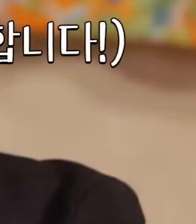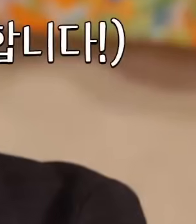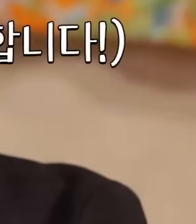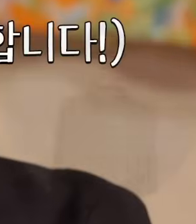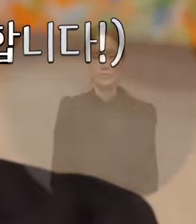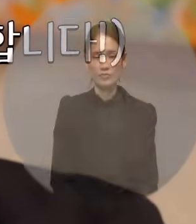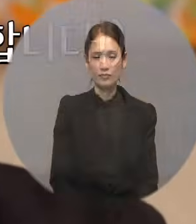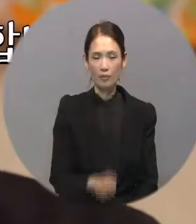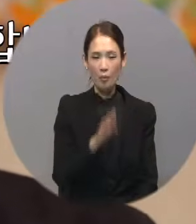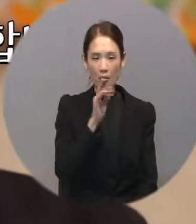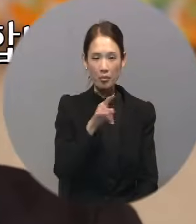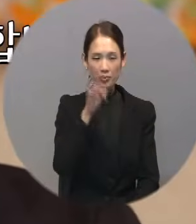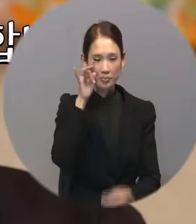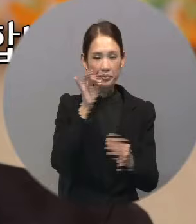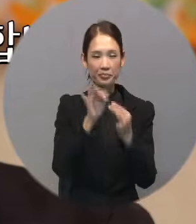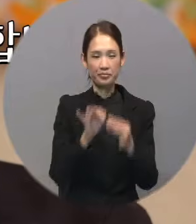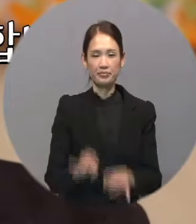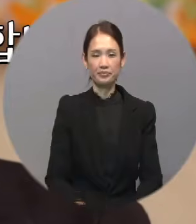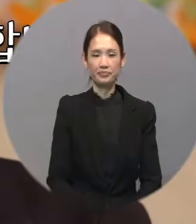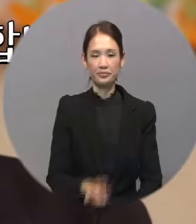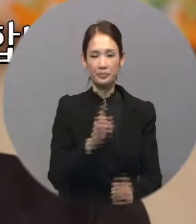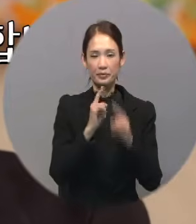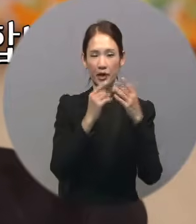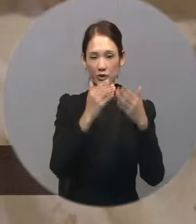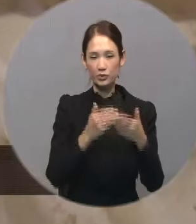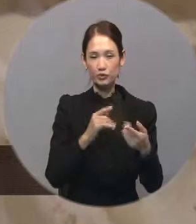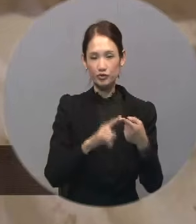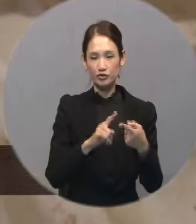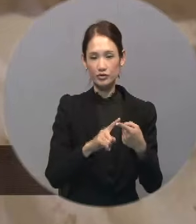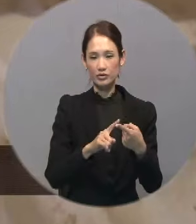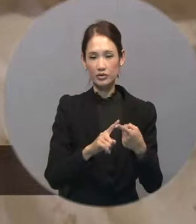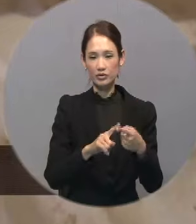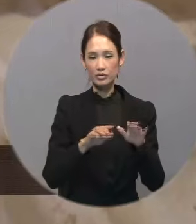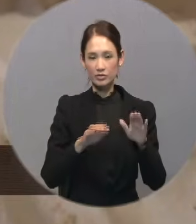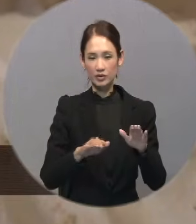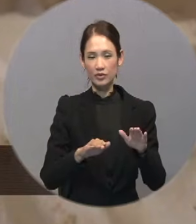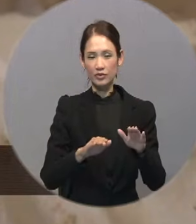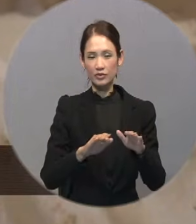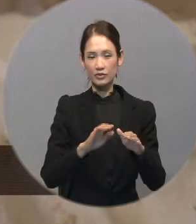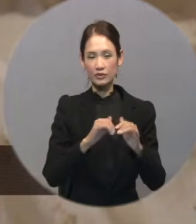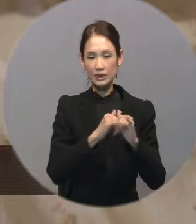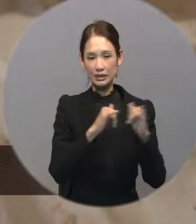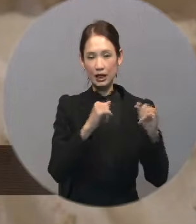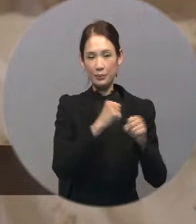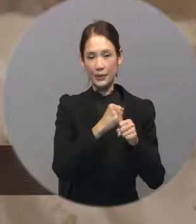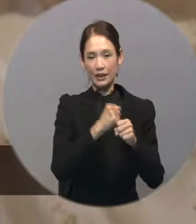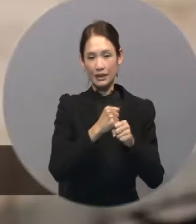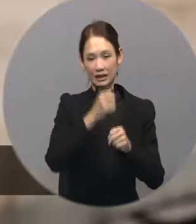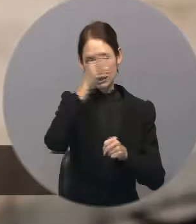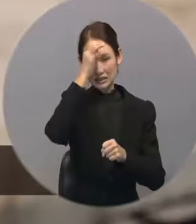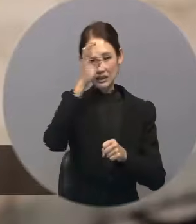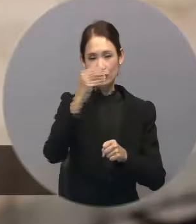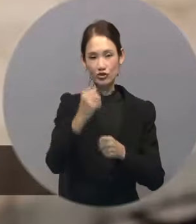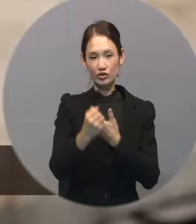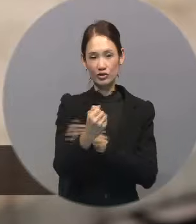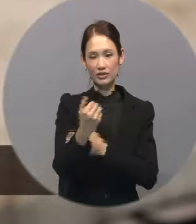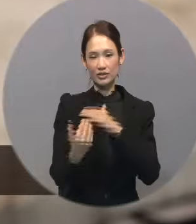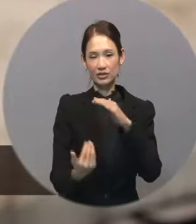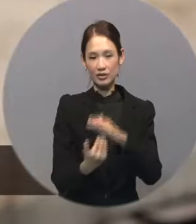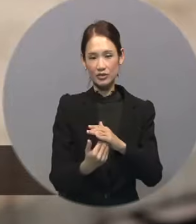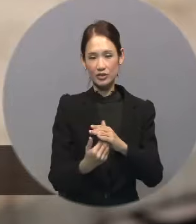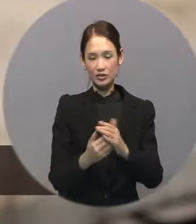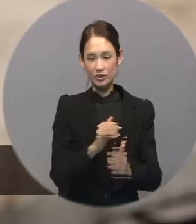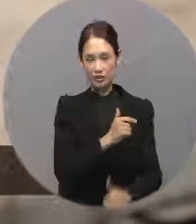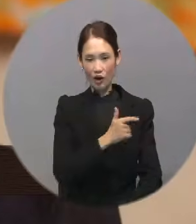저도 진짜 공감합니다. 말씀하신 것처럼 현재 인류가 만들어 놓은 어떤 그 기술력과 여러 가지